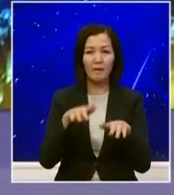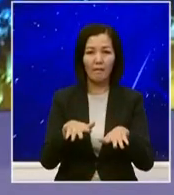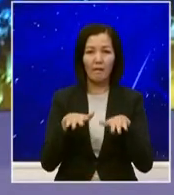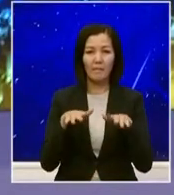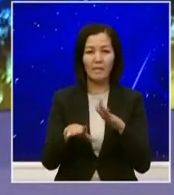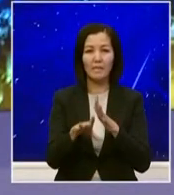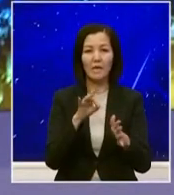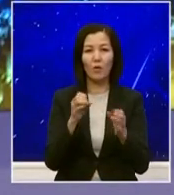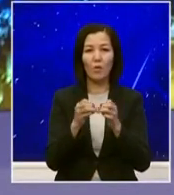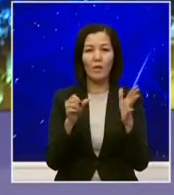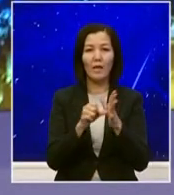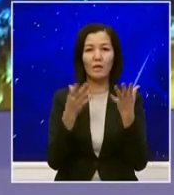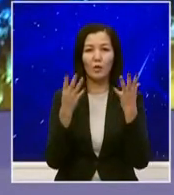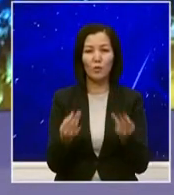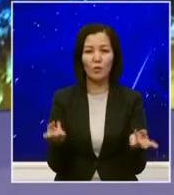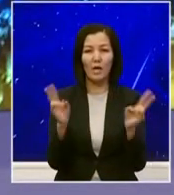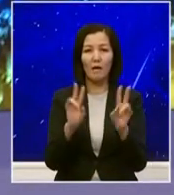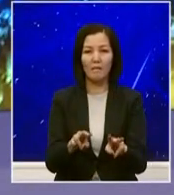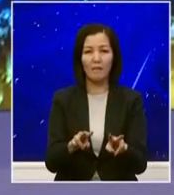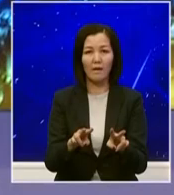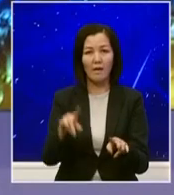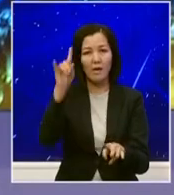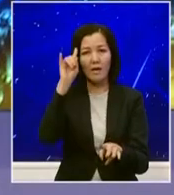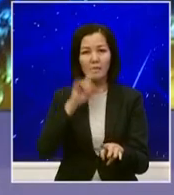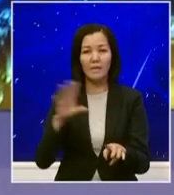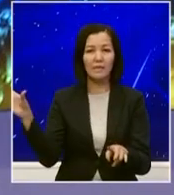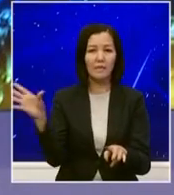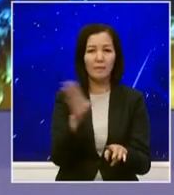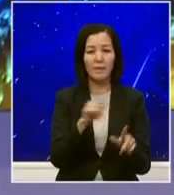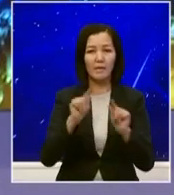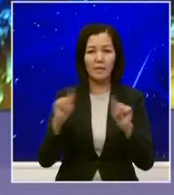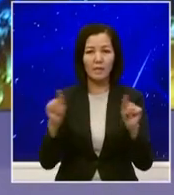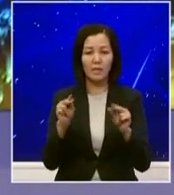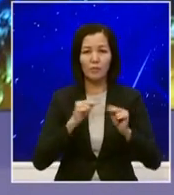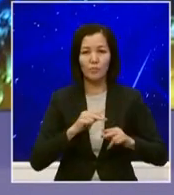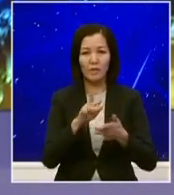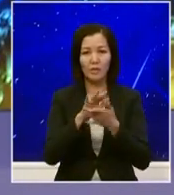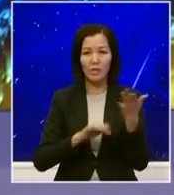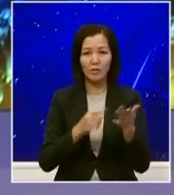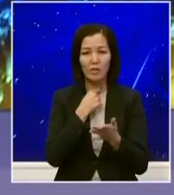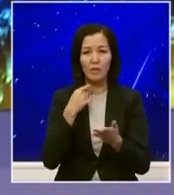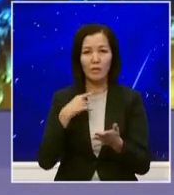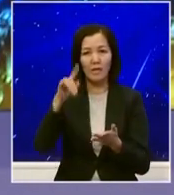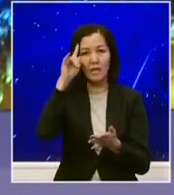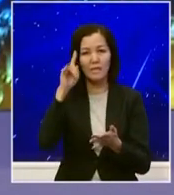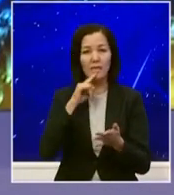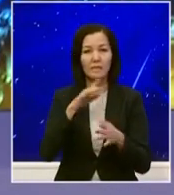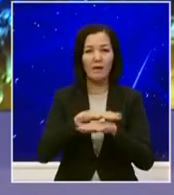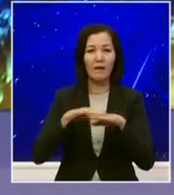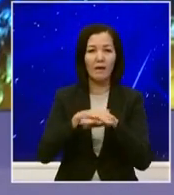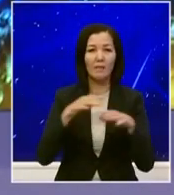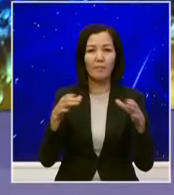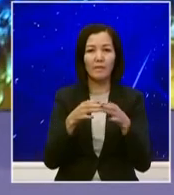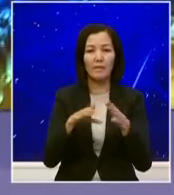Парламенттік сайлауға 16 күн қалды. Осы ретте еліміздің түкпір-түкпірінде насихат жұмыстар жалғасуда. Талдықорғанда Қазақстан халық партия